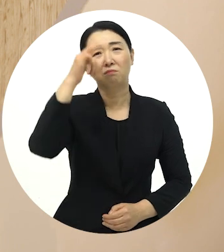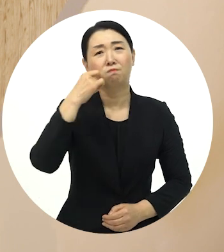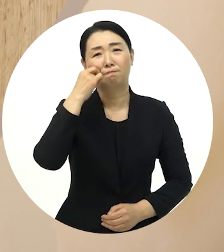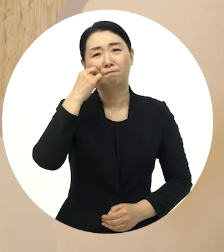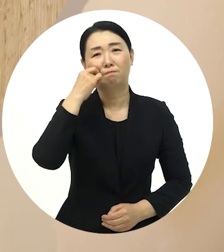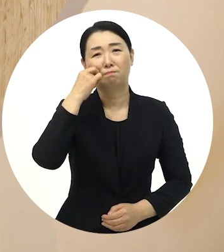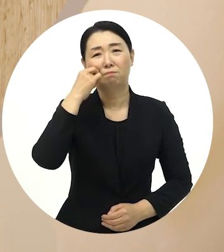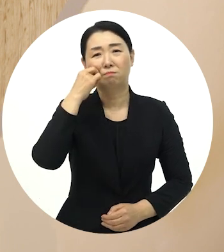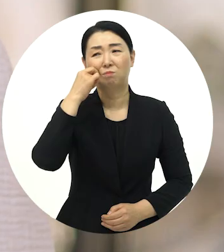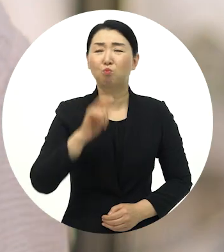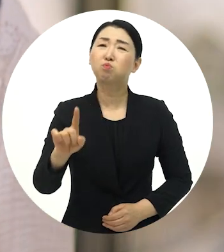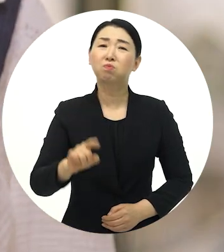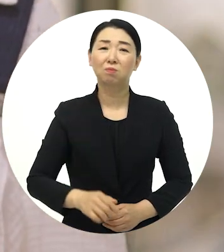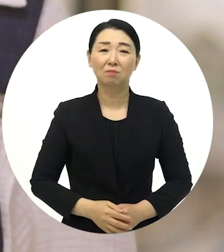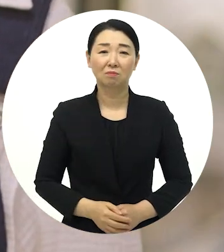난 치킨 못 먹는데.